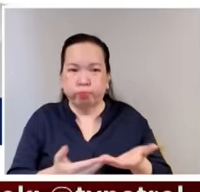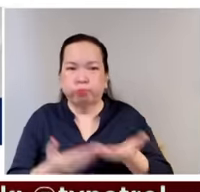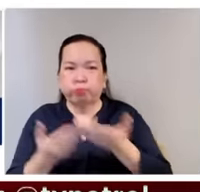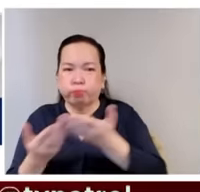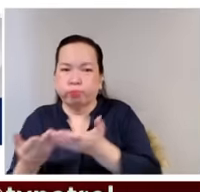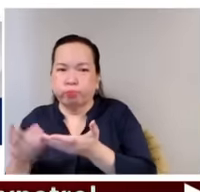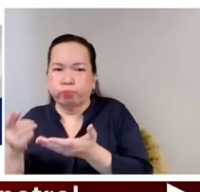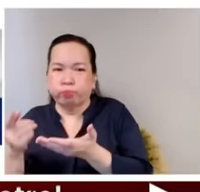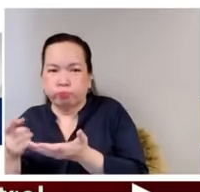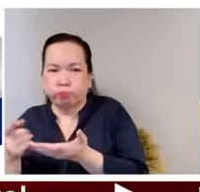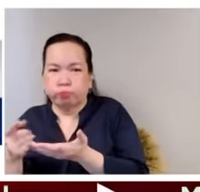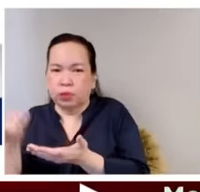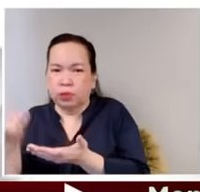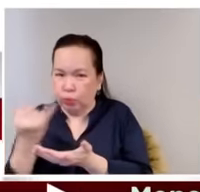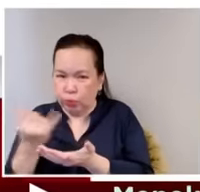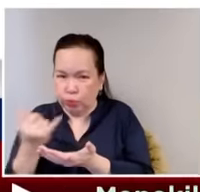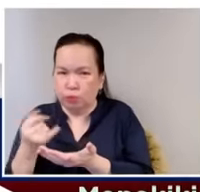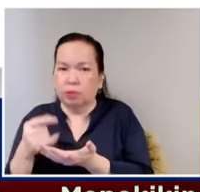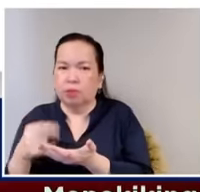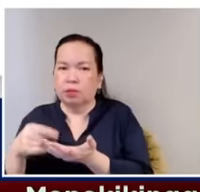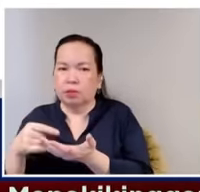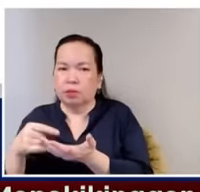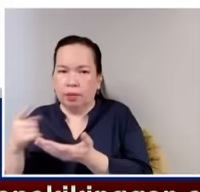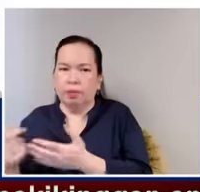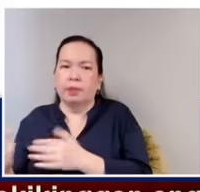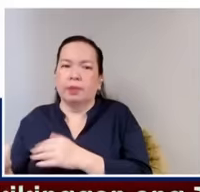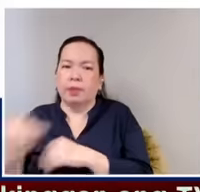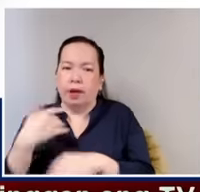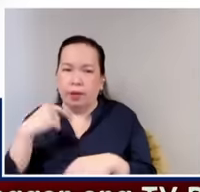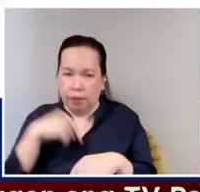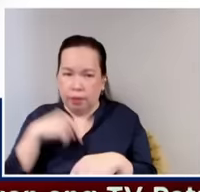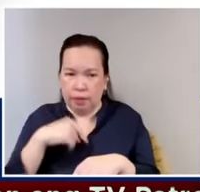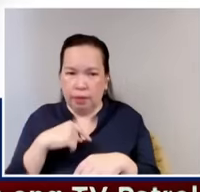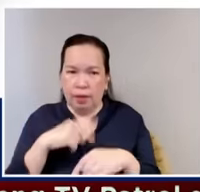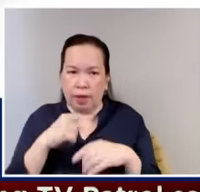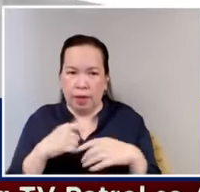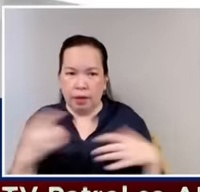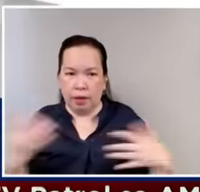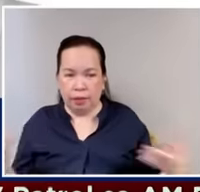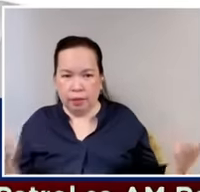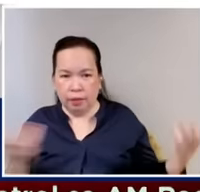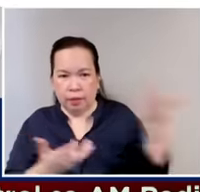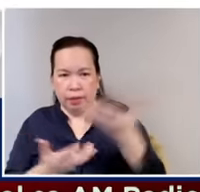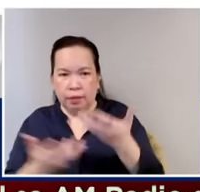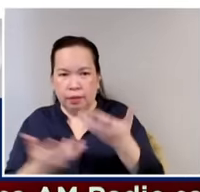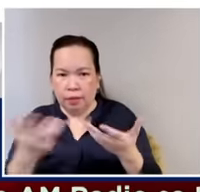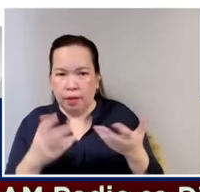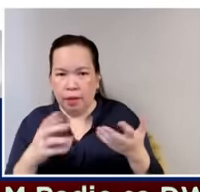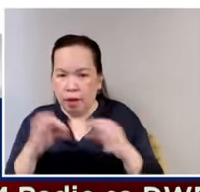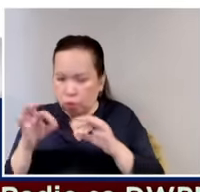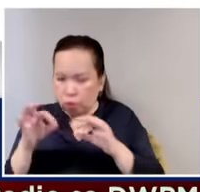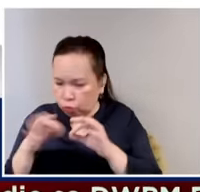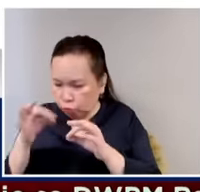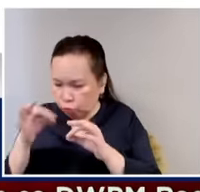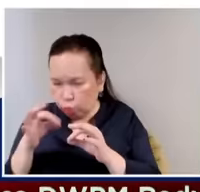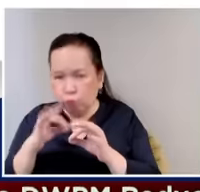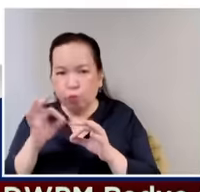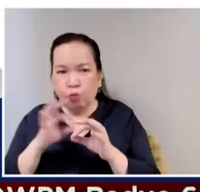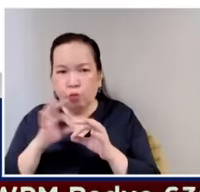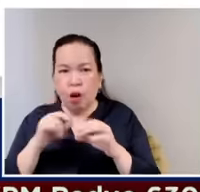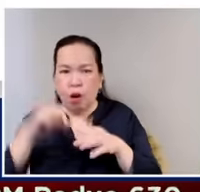padron, idodrawing niya. Pagbalik dito sa shop, ikukombinasyon ko ang threads na gagamitin at kung paano siya